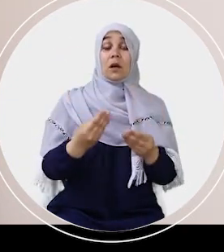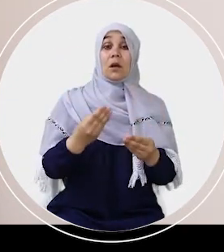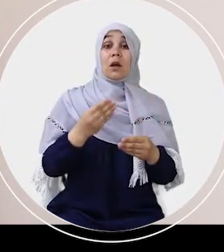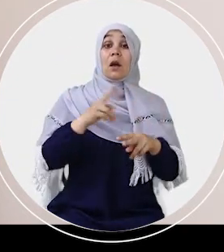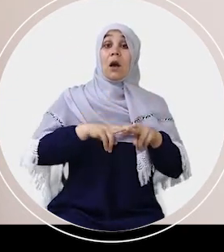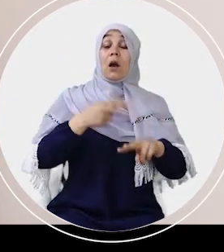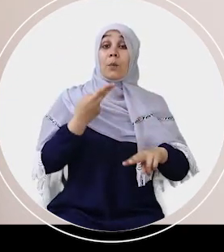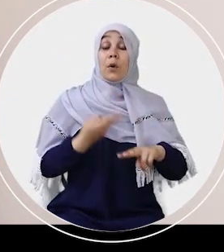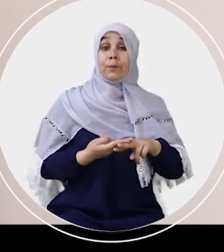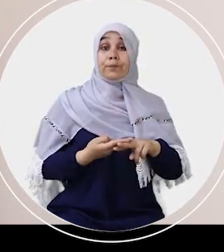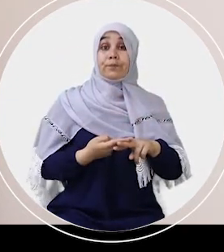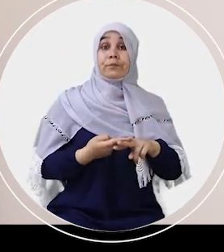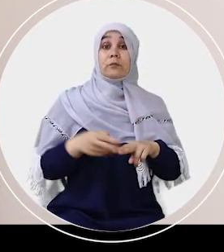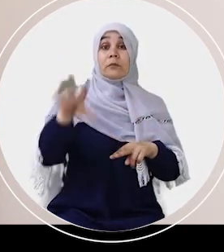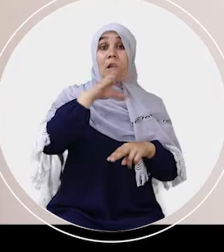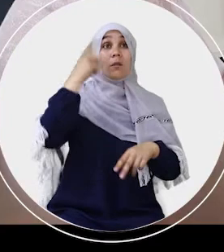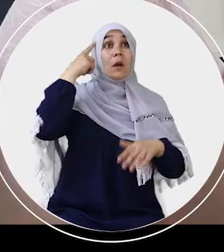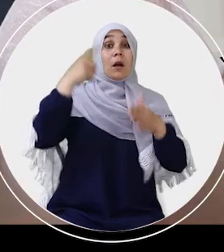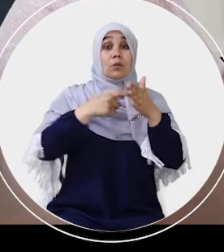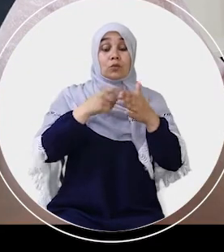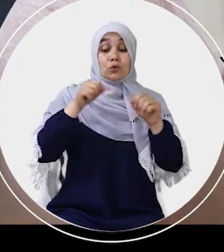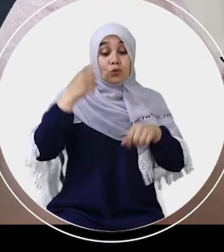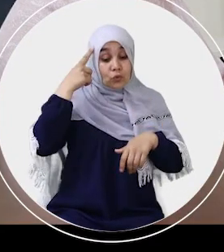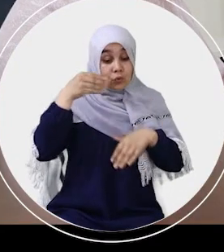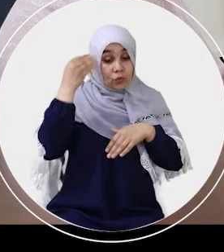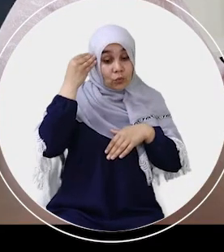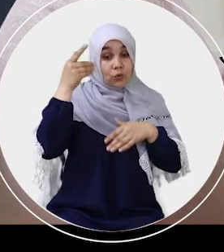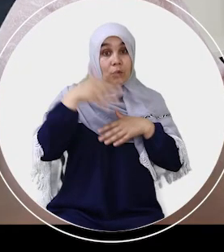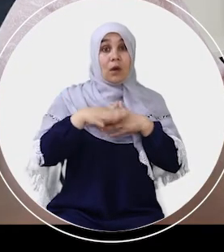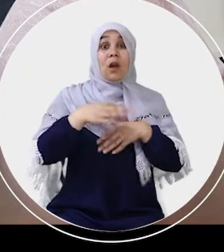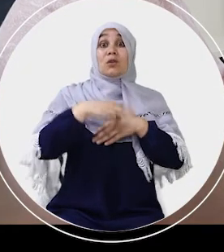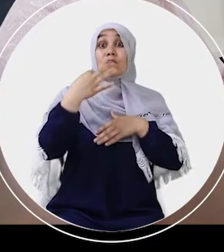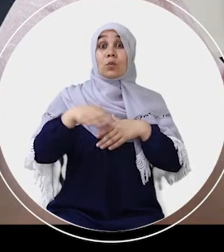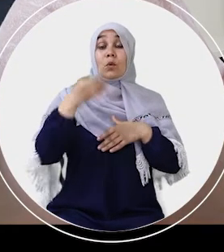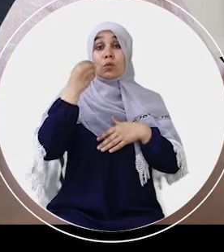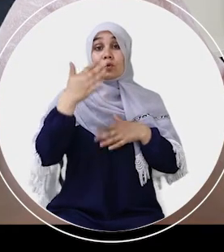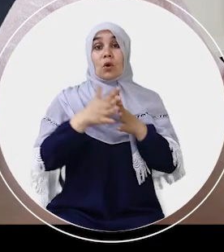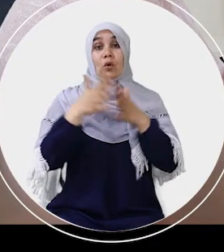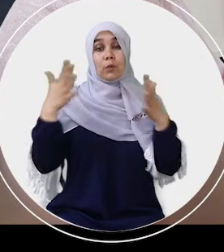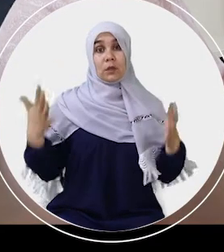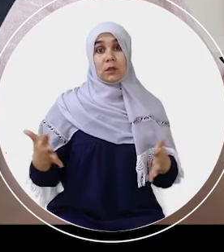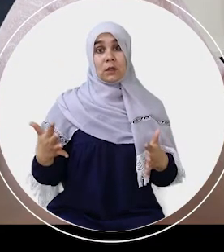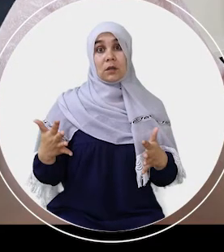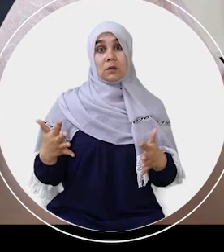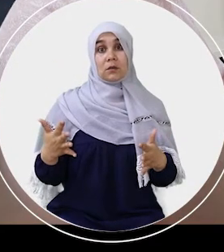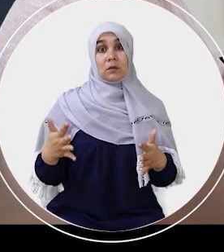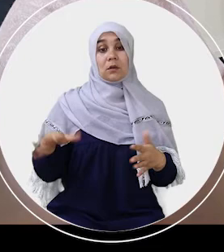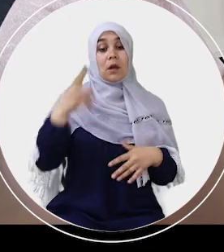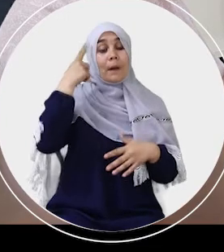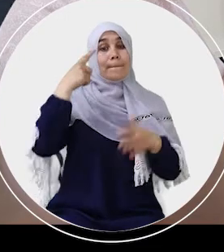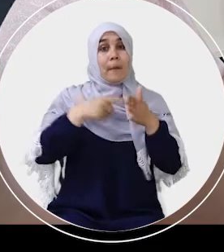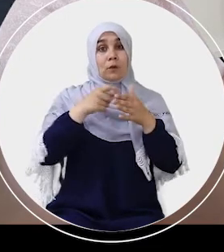Ammo shunisi ma'lumki, aynan zulmkor erkaklar ko'pligi bu yerda ma'lum bo'lib